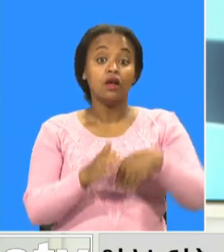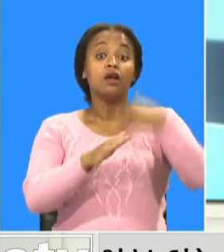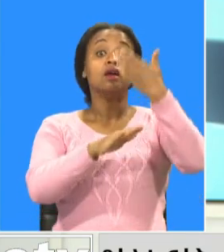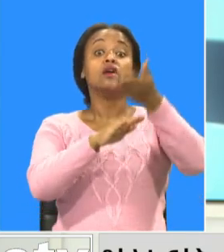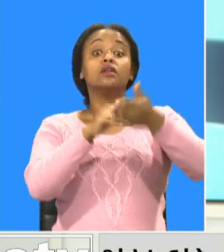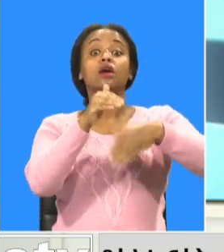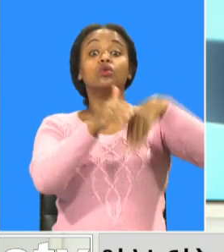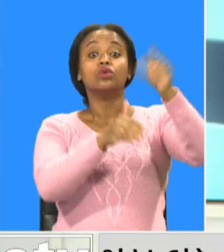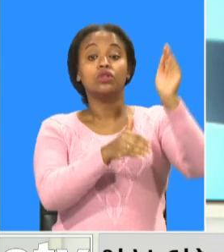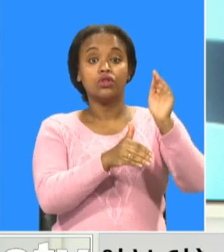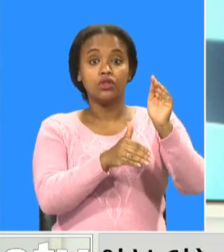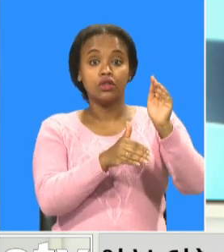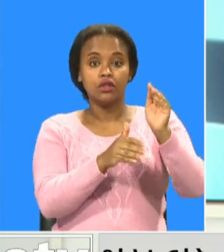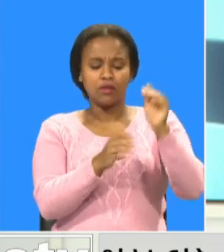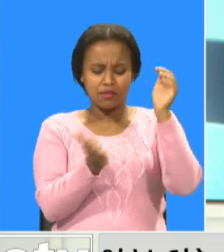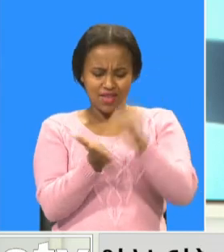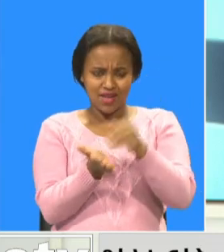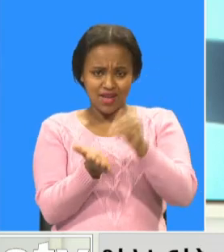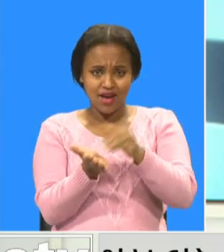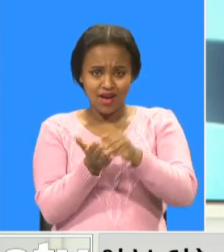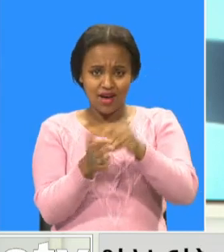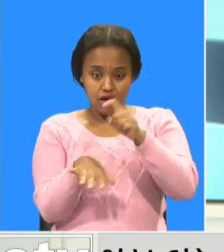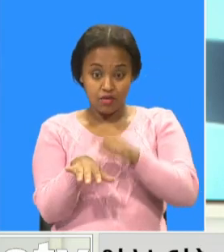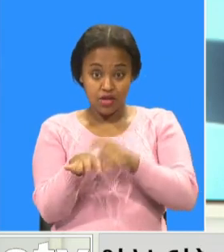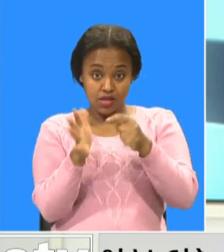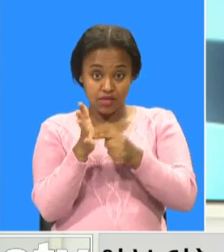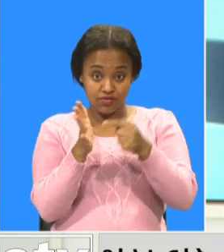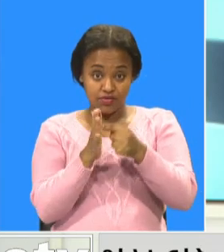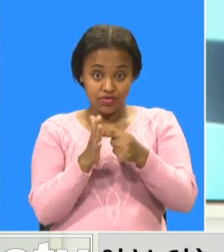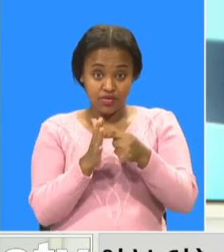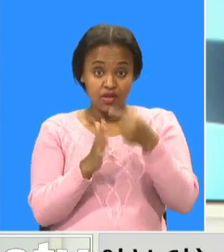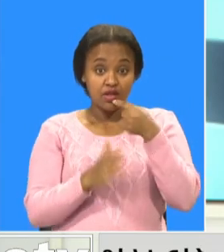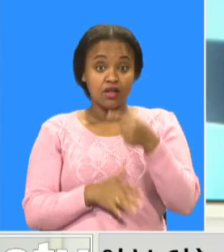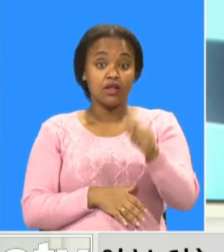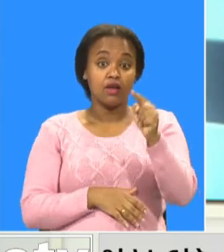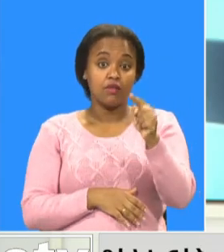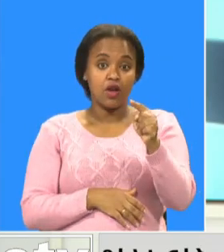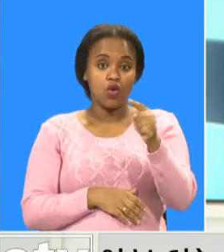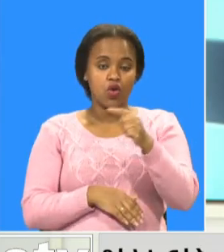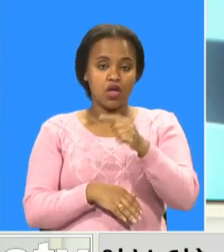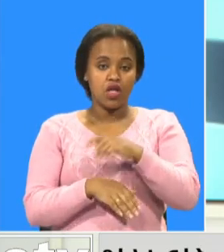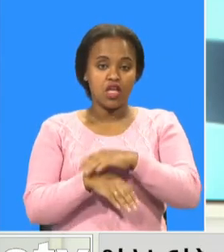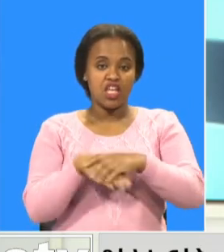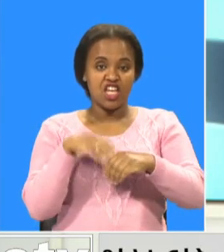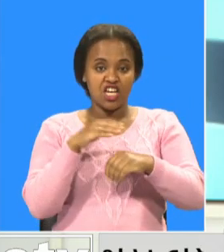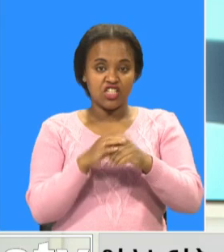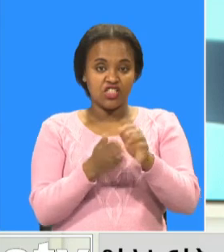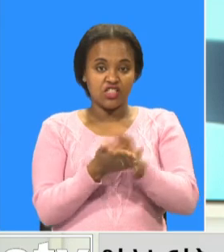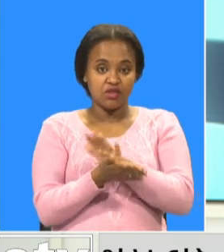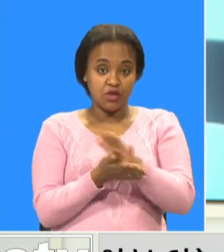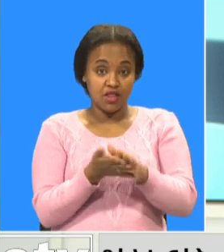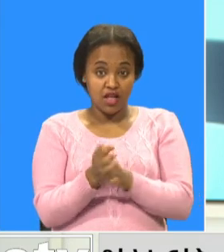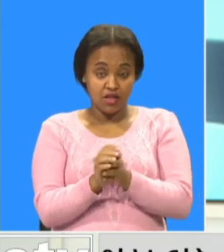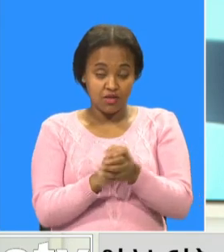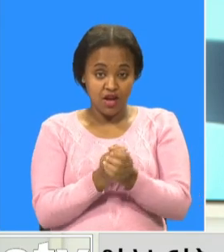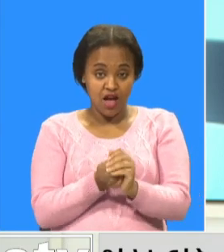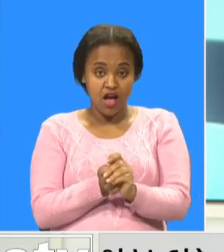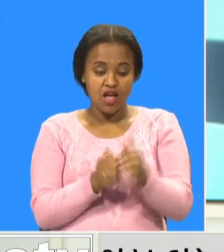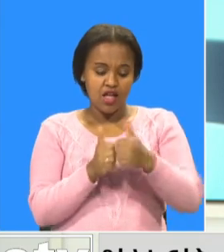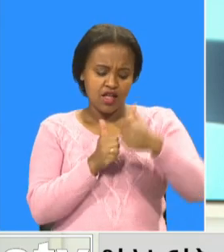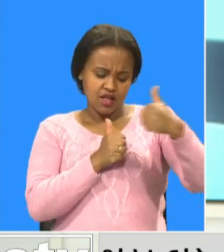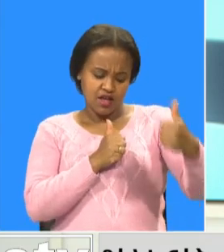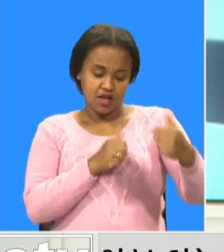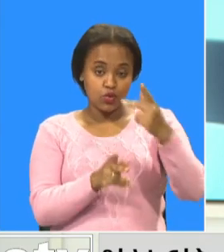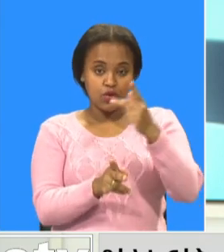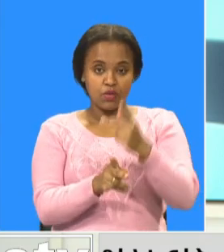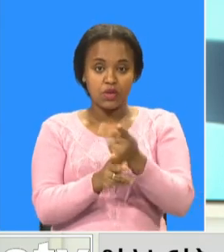ከዛ ውጪ ያው በተደጋጋሚ ጊዜ እንደሚጠቀሰው የእጅ መታጠብ እና ርቀትን የመጠበቁ ነገር እንዳለ